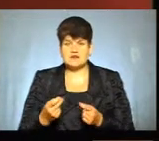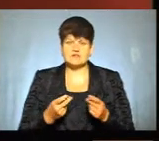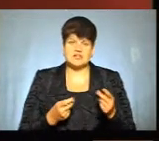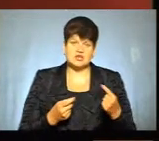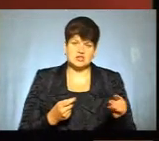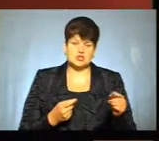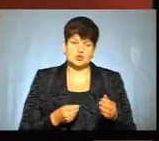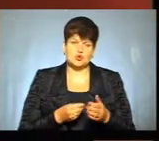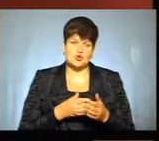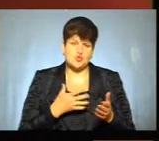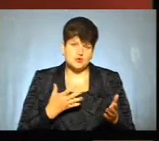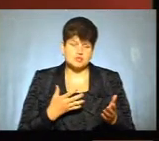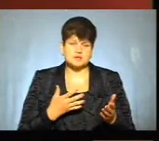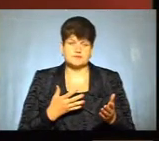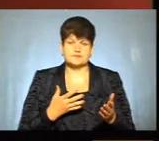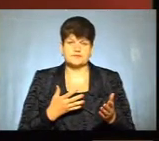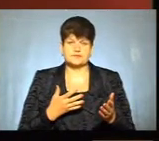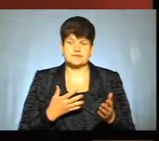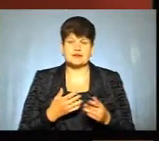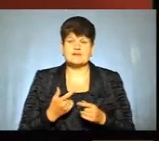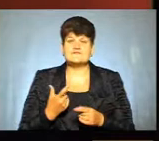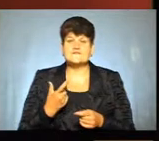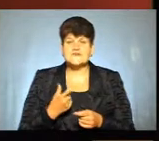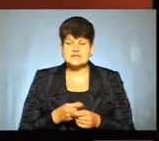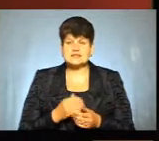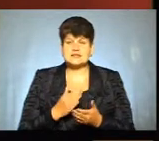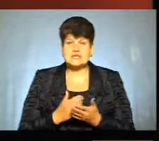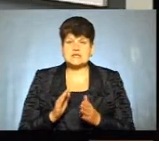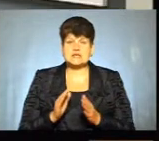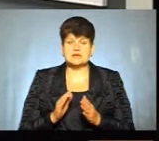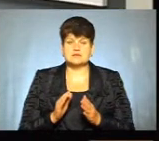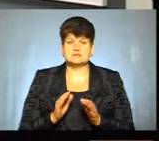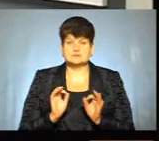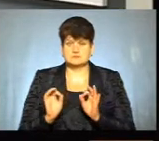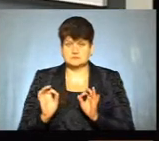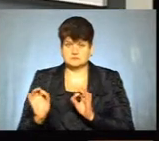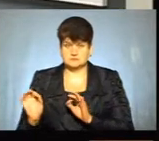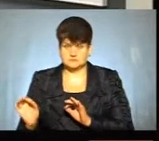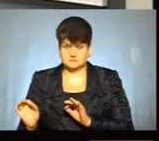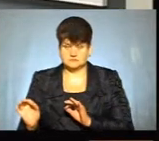Але ну, це просто вакцини, вони є безпечні, вони